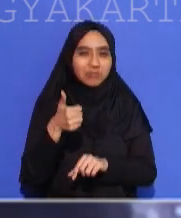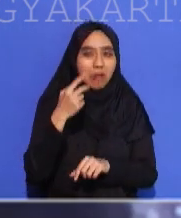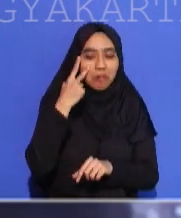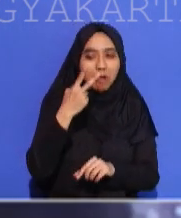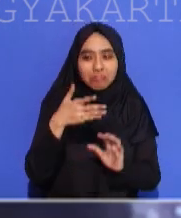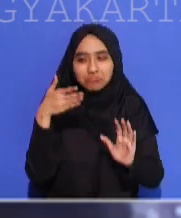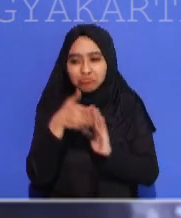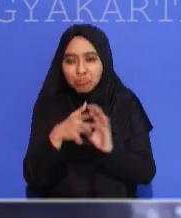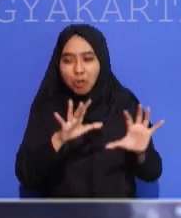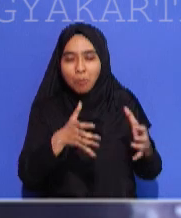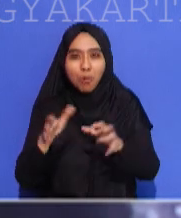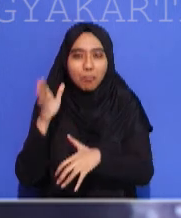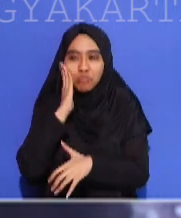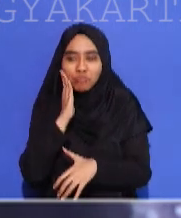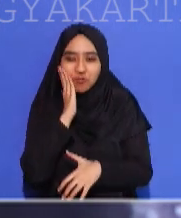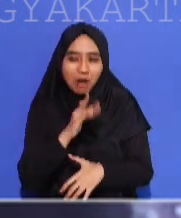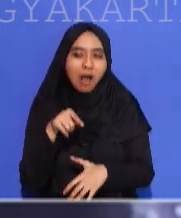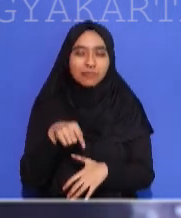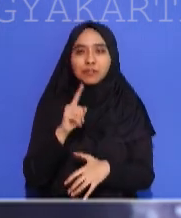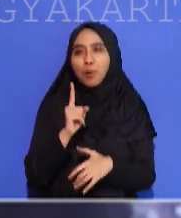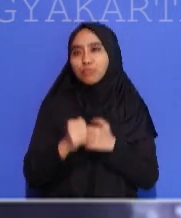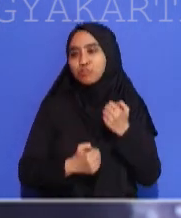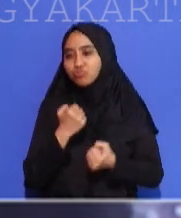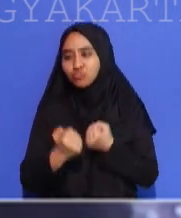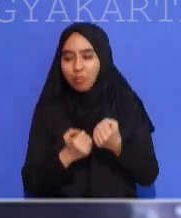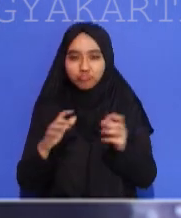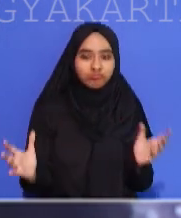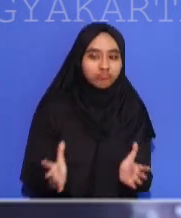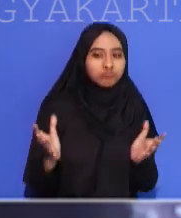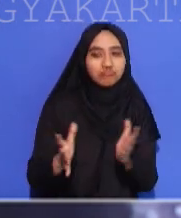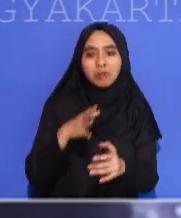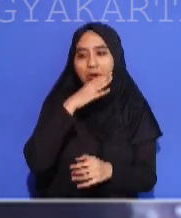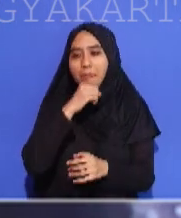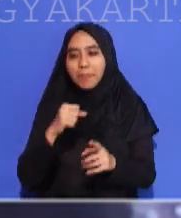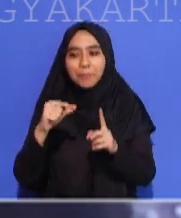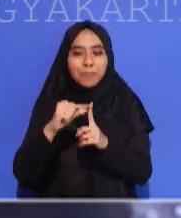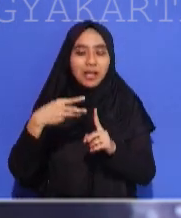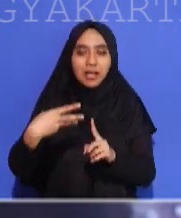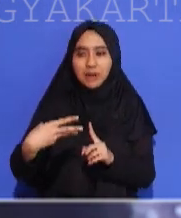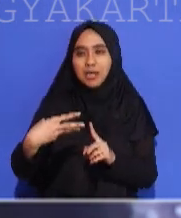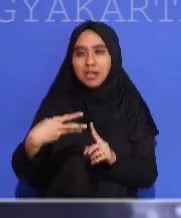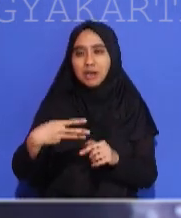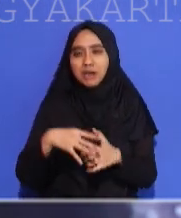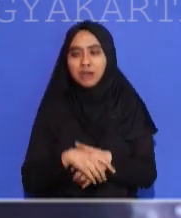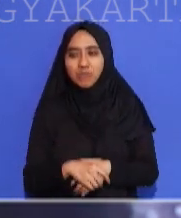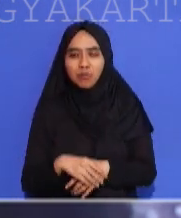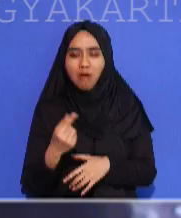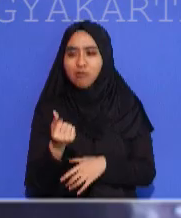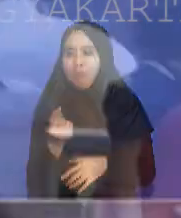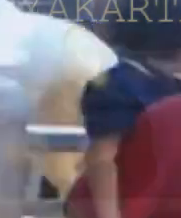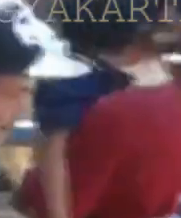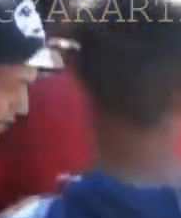kalangan muda dan milenial karena usaha ternak kambing PE dapat menjadi alternatif usaha yang bernilai ekonomi